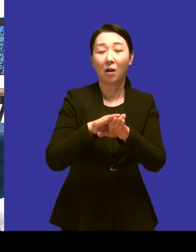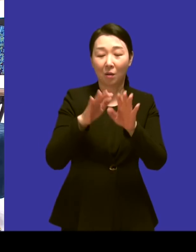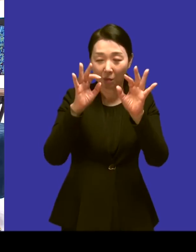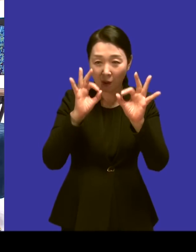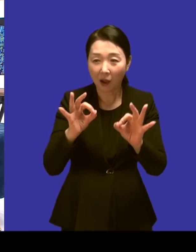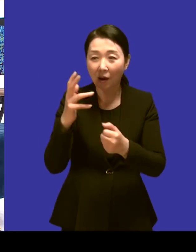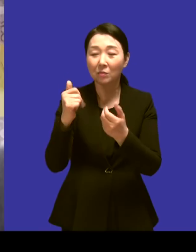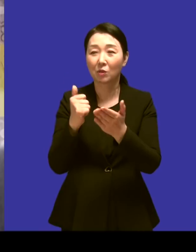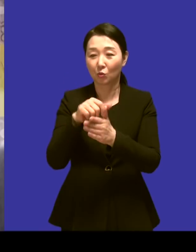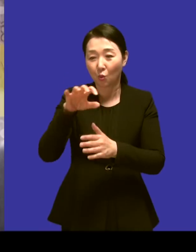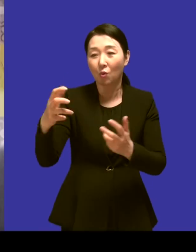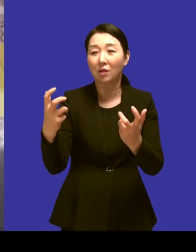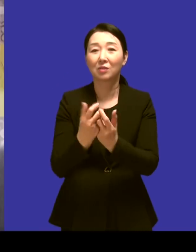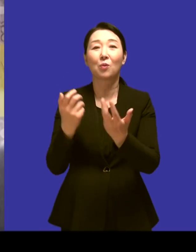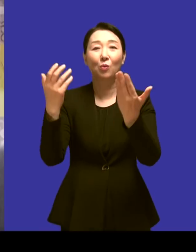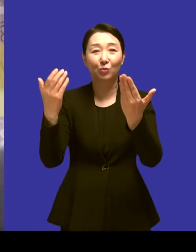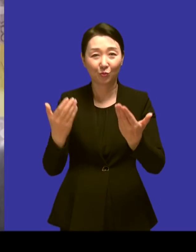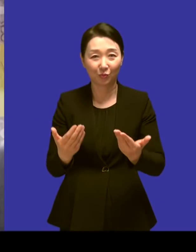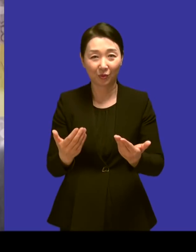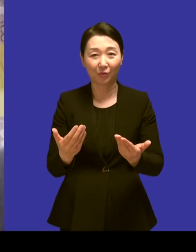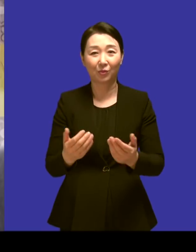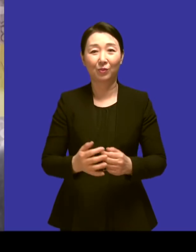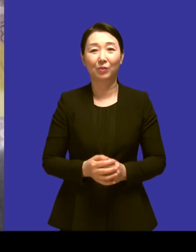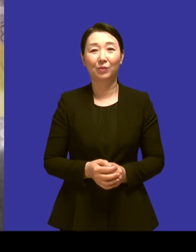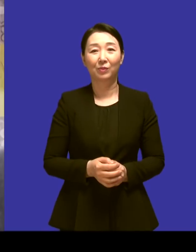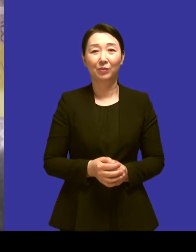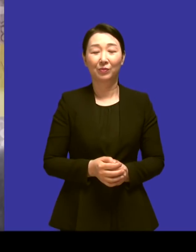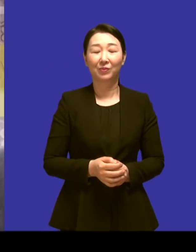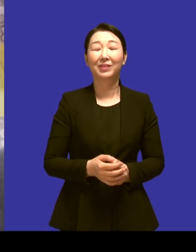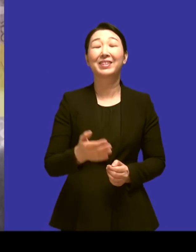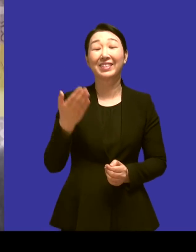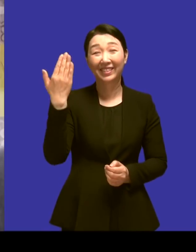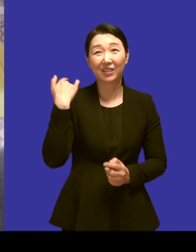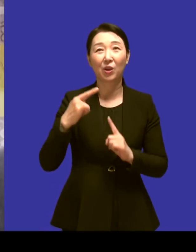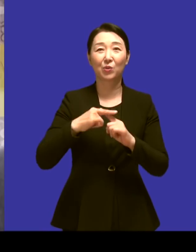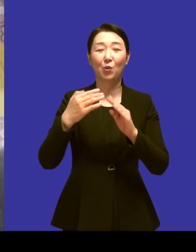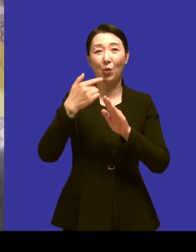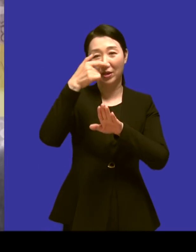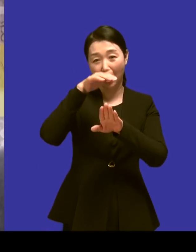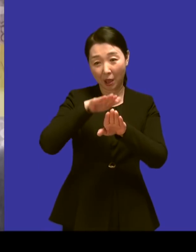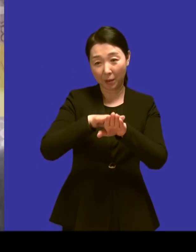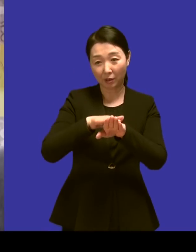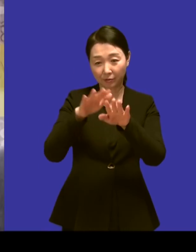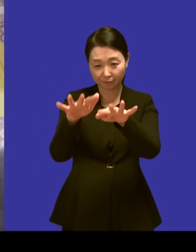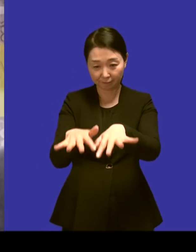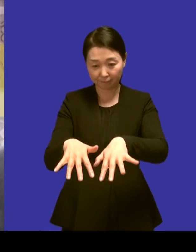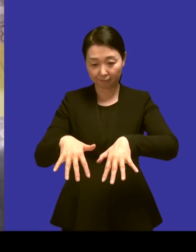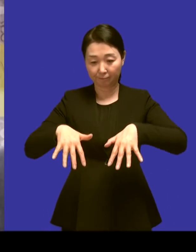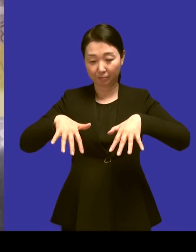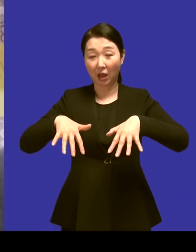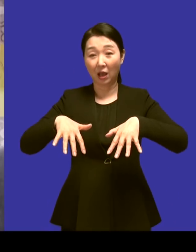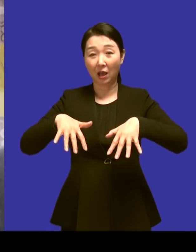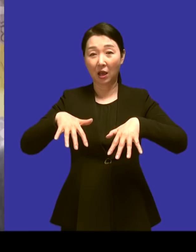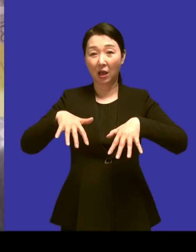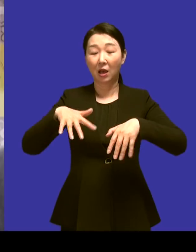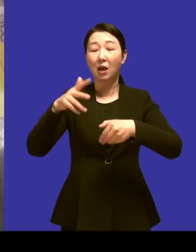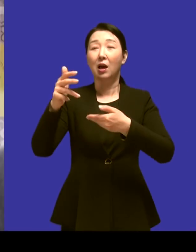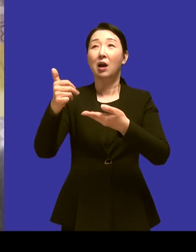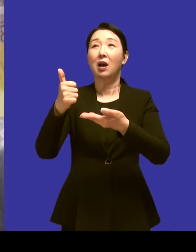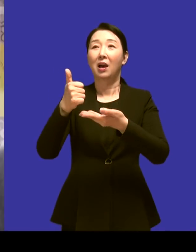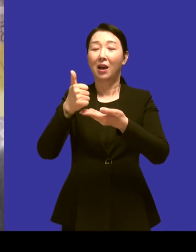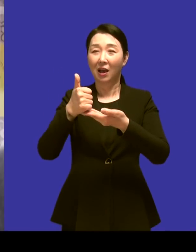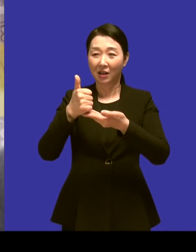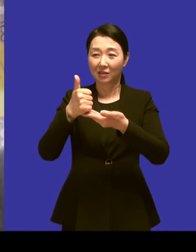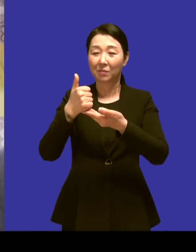하나님께서 은혜를 주시고 그래서 기존의 이런 어떤 교회 예배 그 구조는 함께 하나님을 바라보자라는